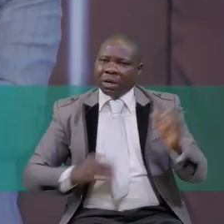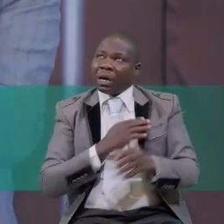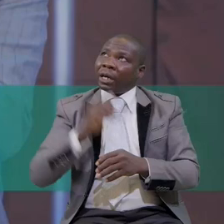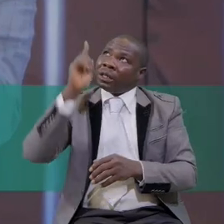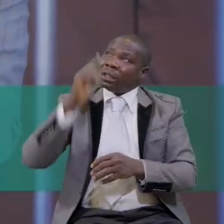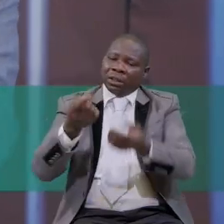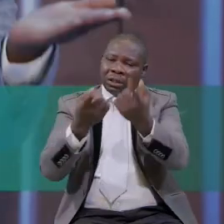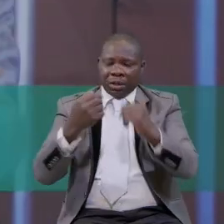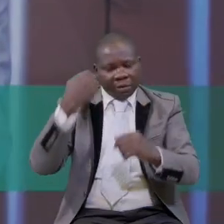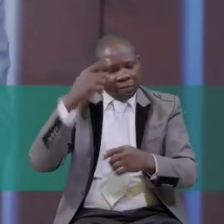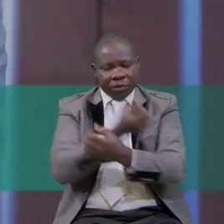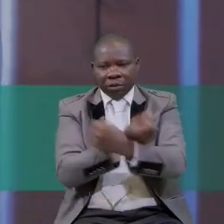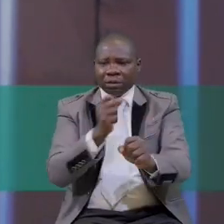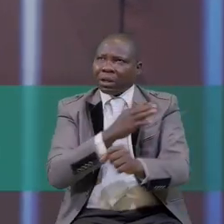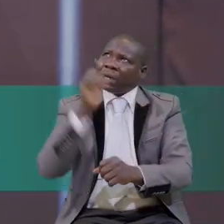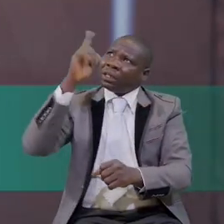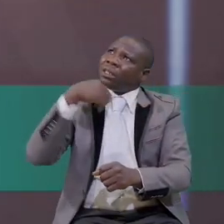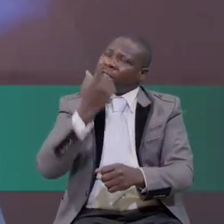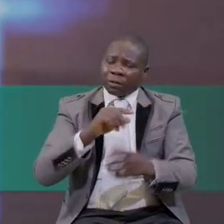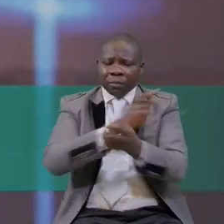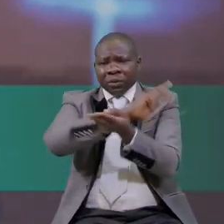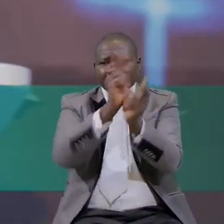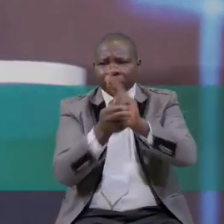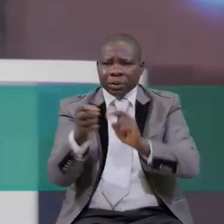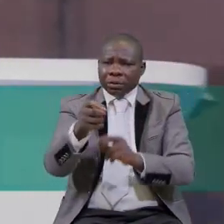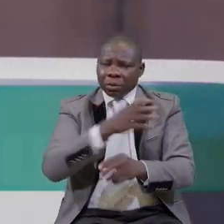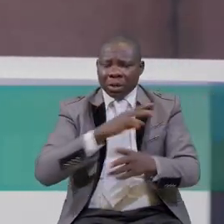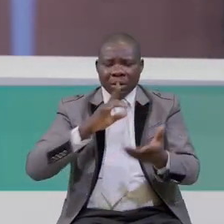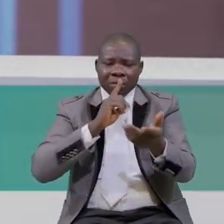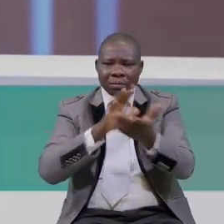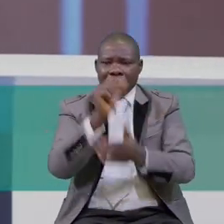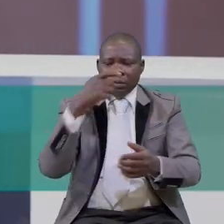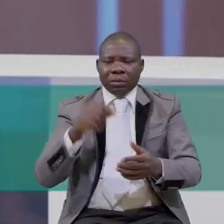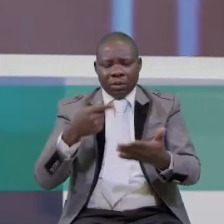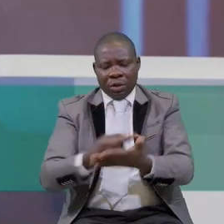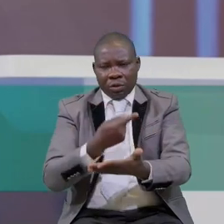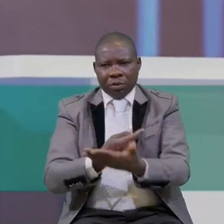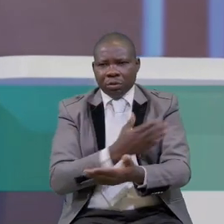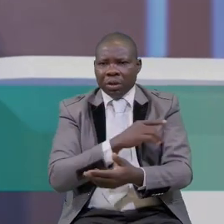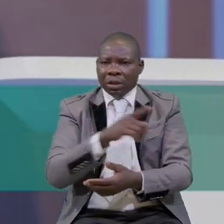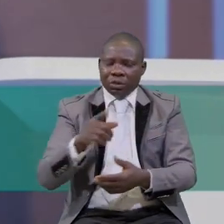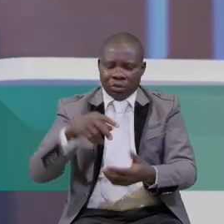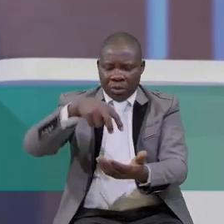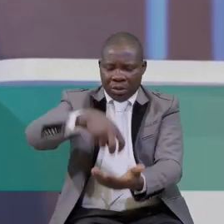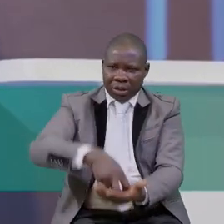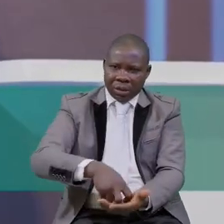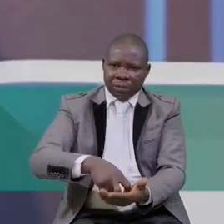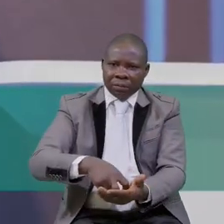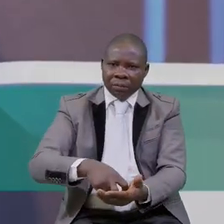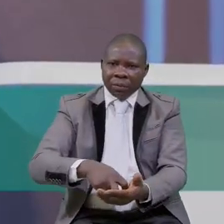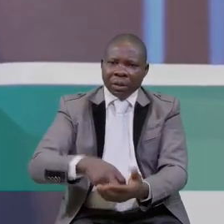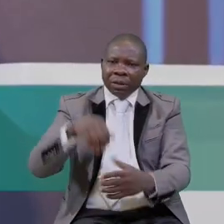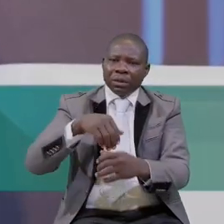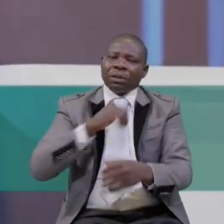avec le salut, il dit « Repentez-vous et croyez à l'évangile et vous fléchissez, pas vos